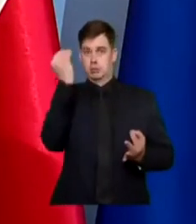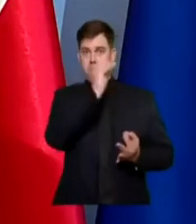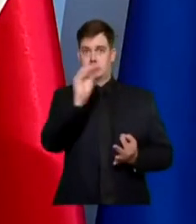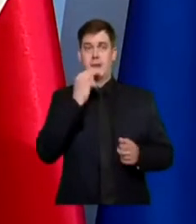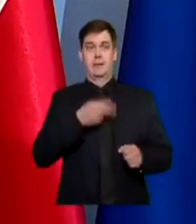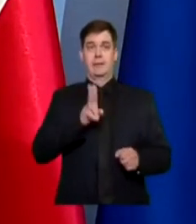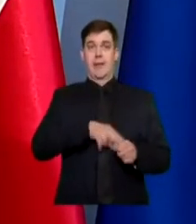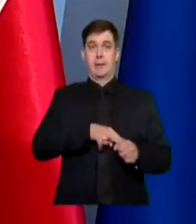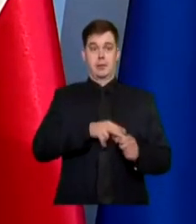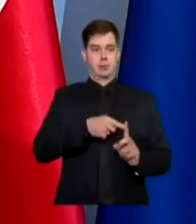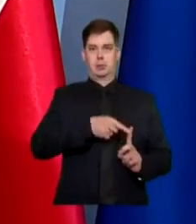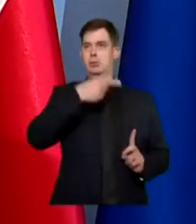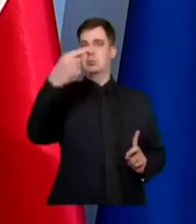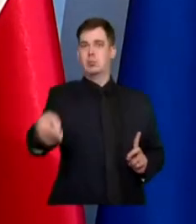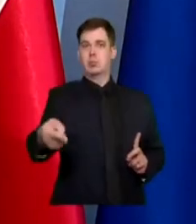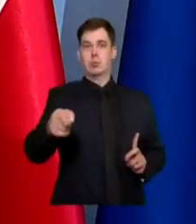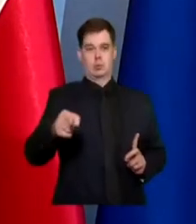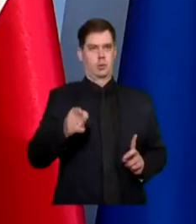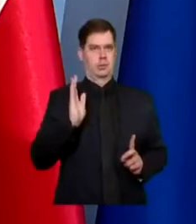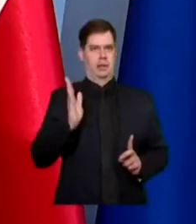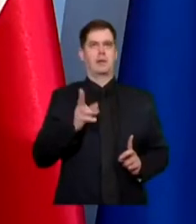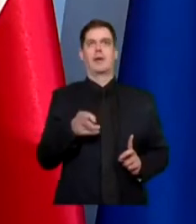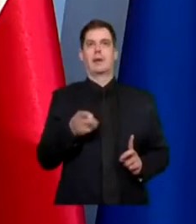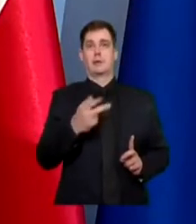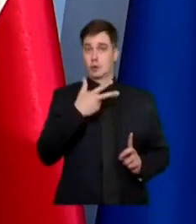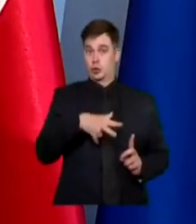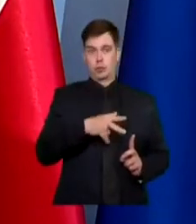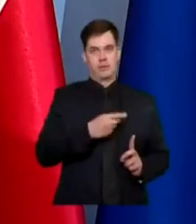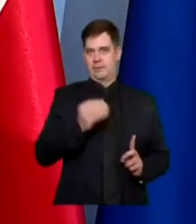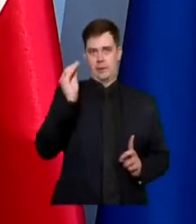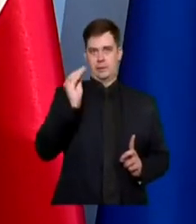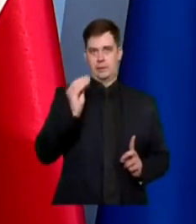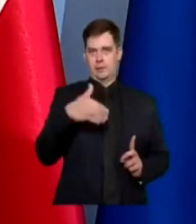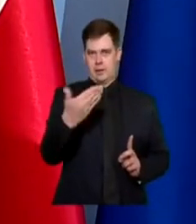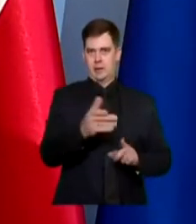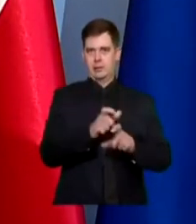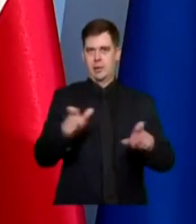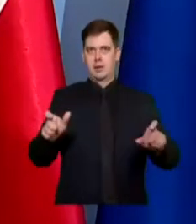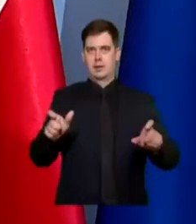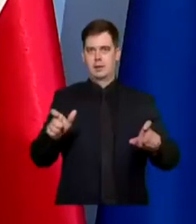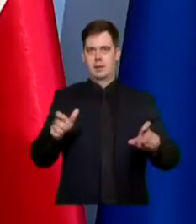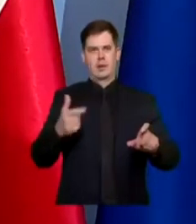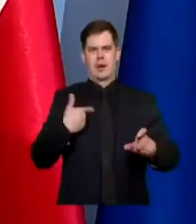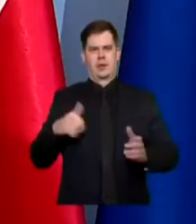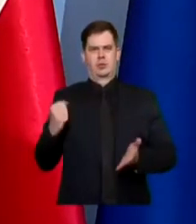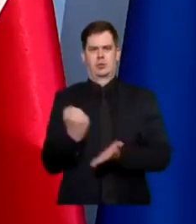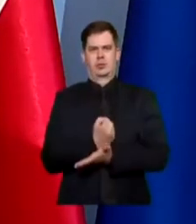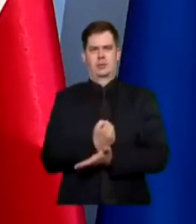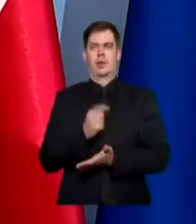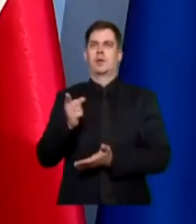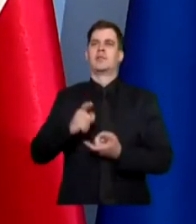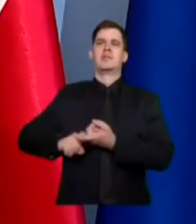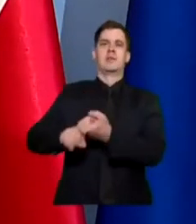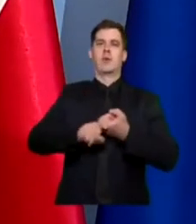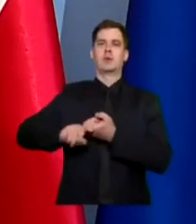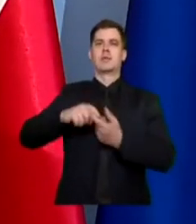zakomunikowaliśmy, znacznie wykraczają poza ten minimalny termin 3 tygodni. My nie musimy mieć wezwań poszczególnych